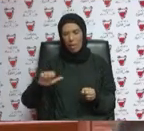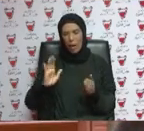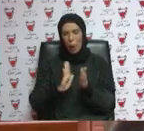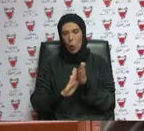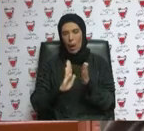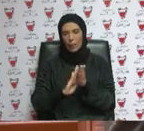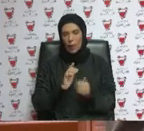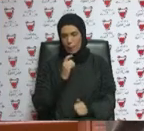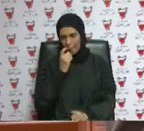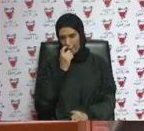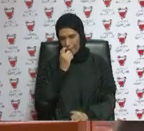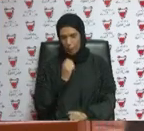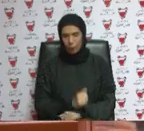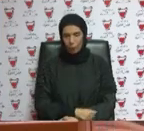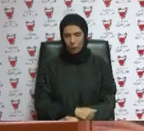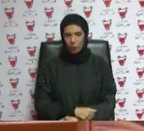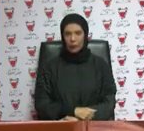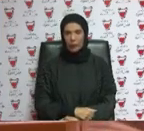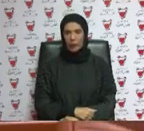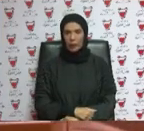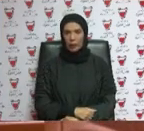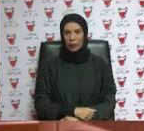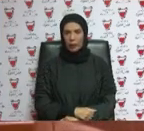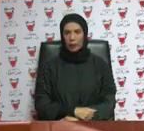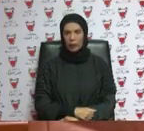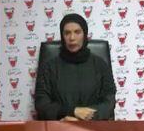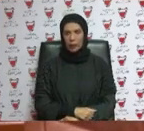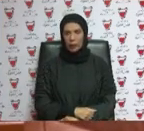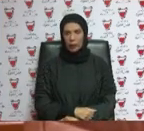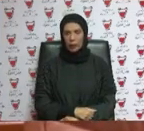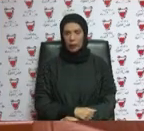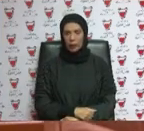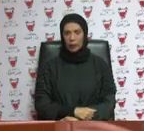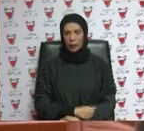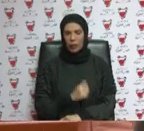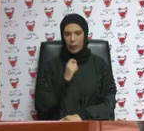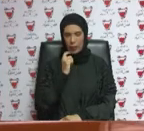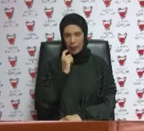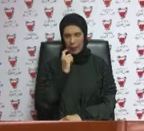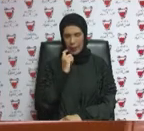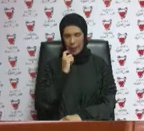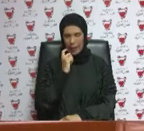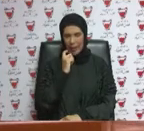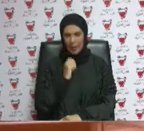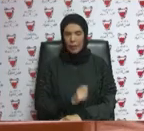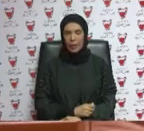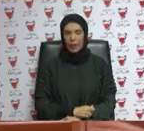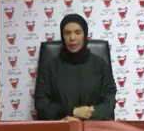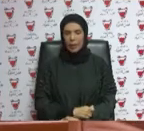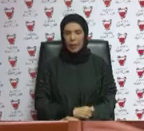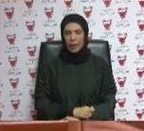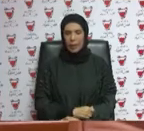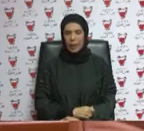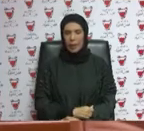مكروه. اسمح لي مع الرئيس اليوم، يعني أنا مداخلتي ما راح تكون بلغة الأرقام، لأني أعتقد